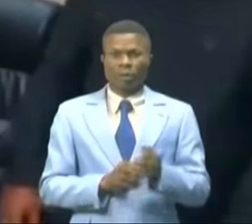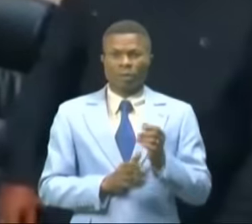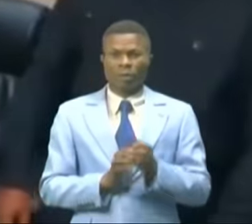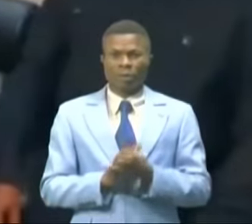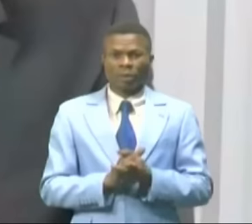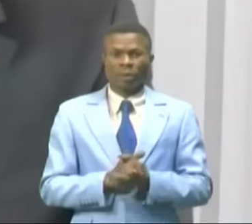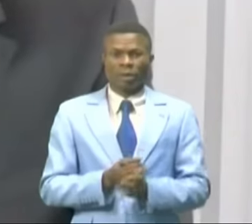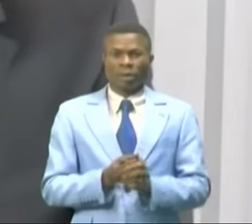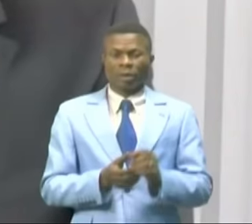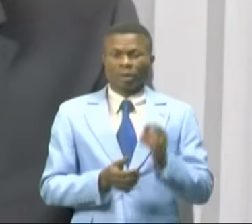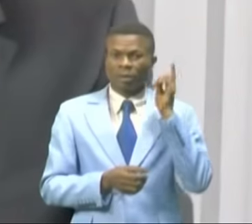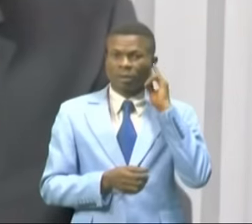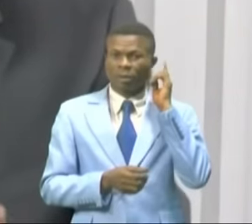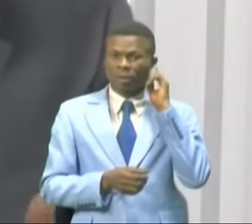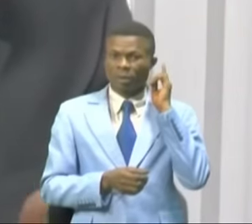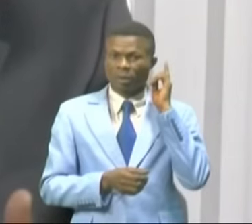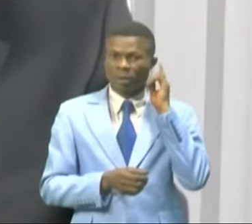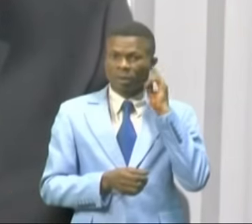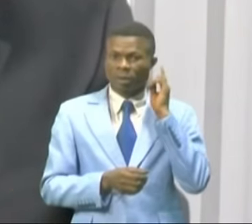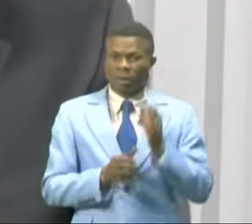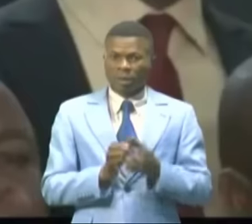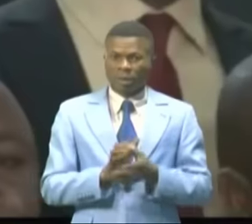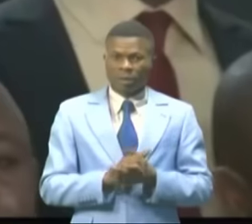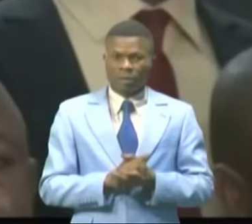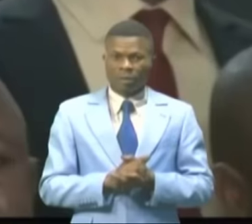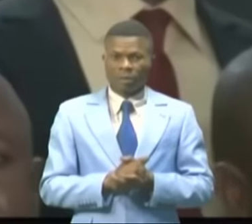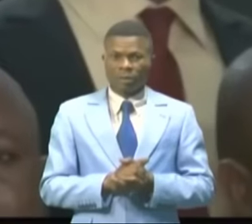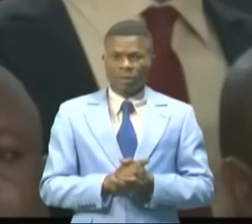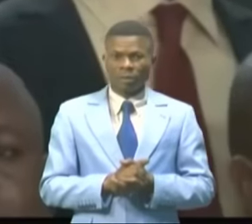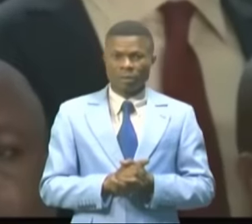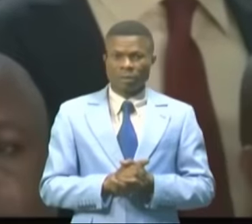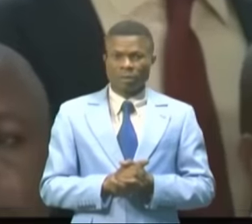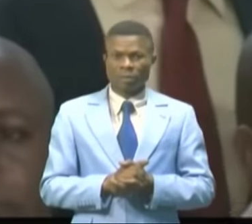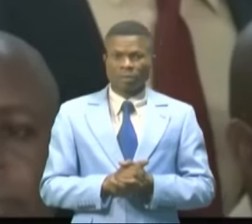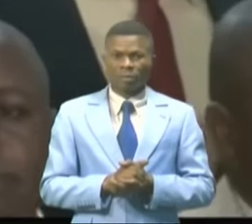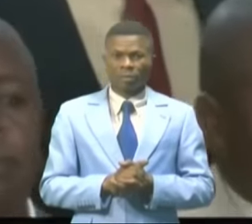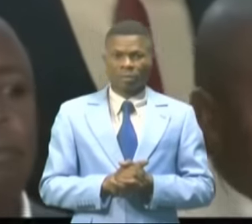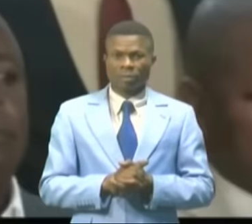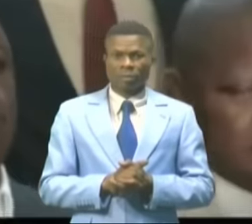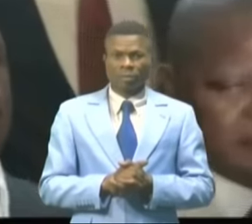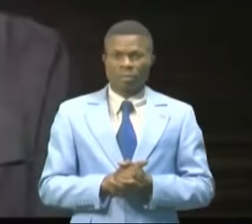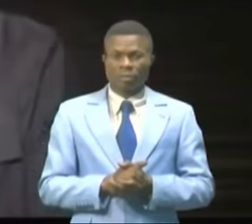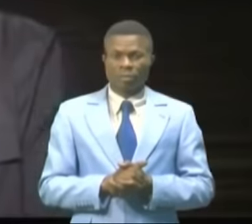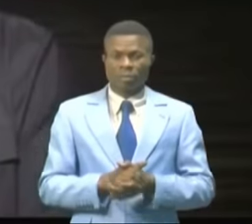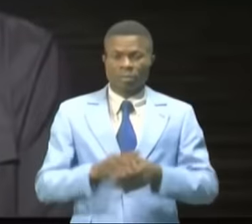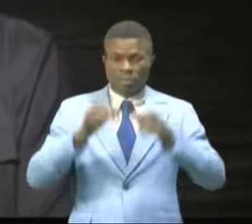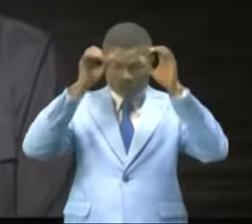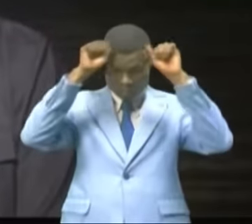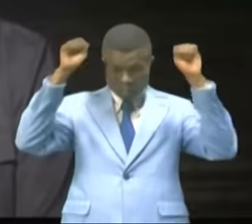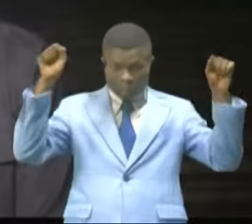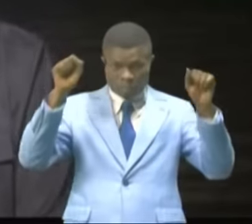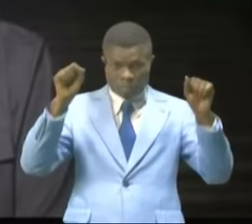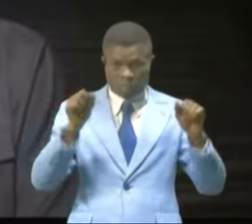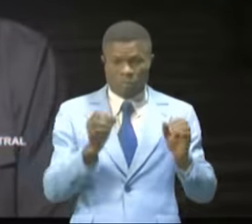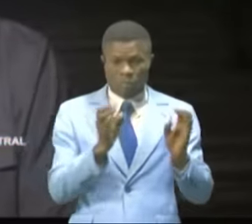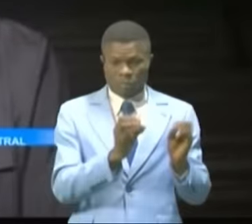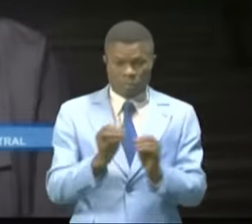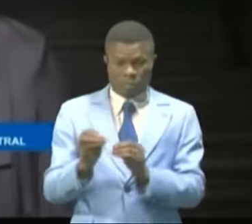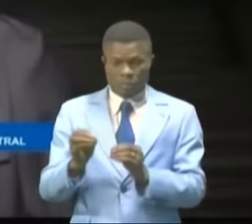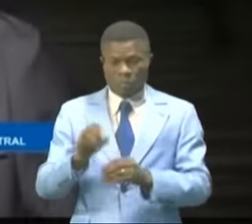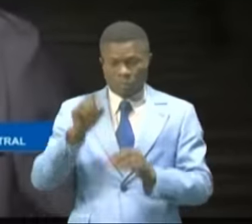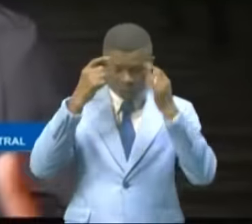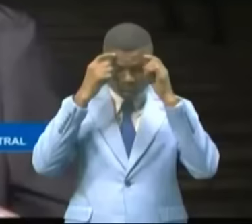cette démarche républicaine qui favorise la cohésion nationale. Le président a tenu à ce que nous